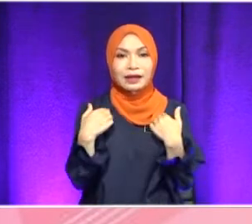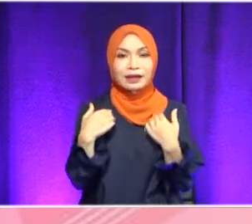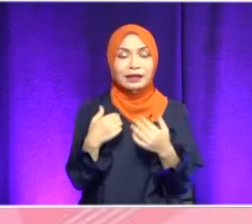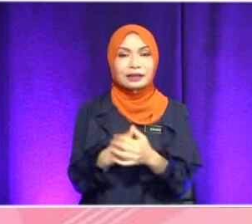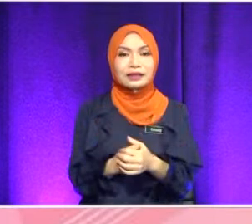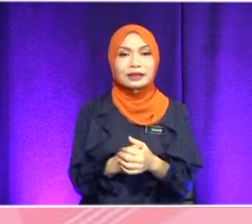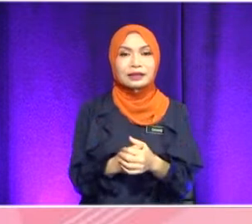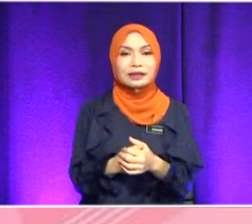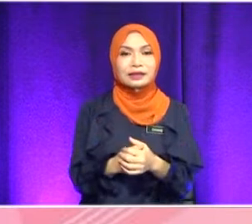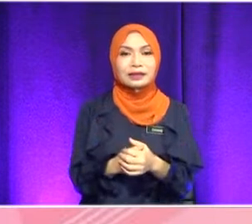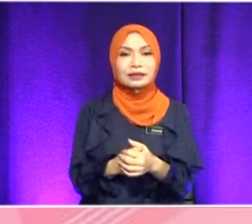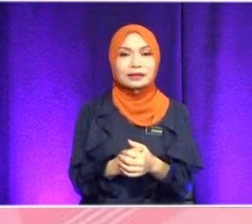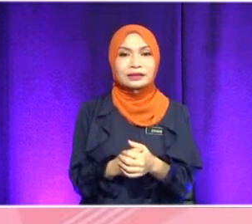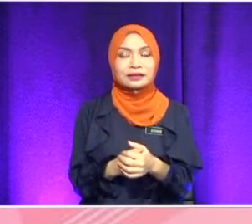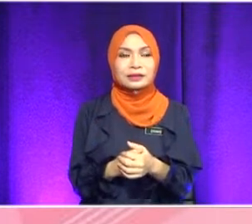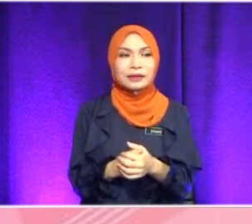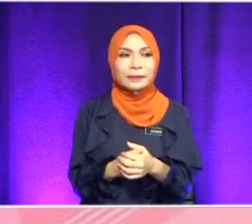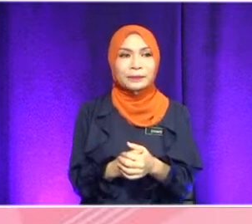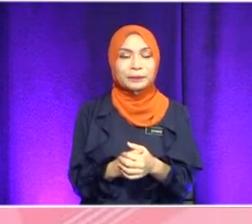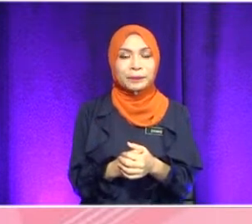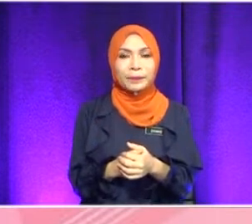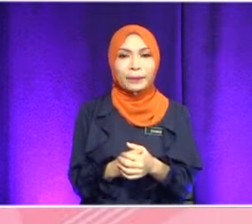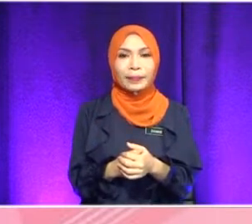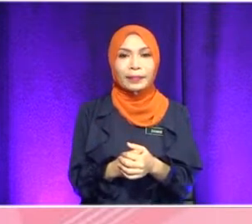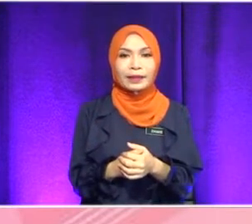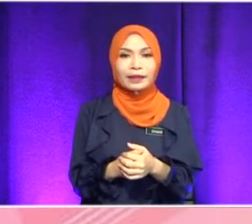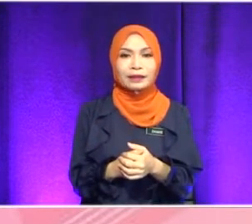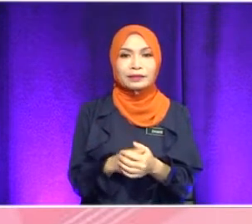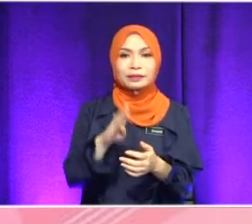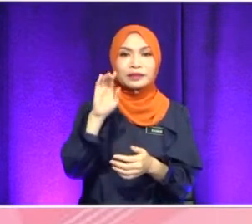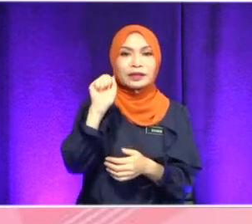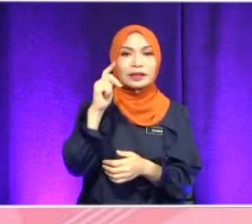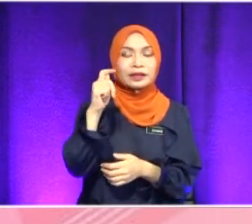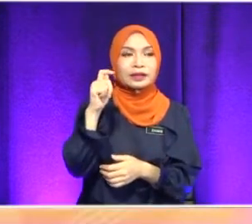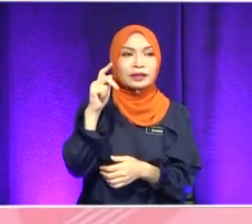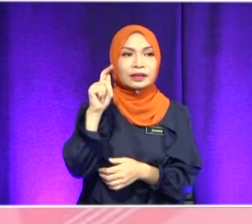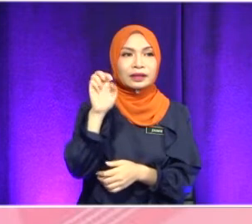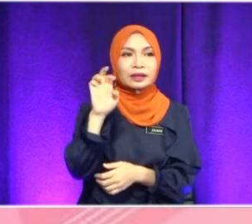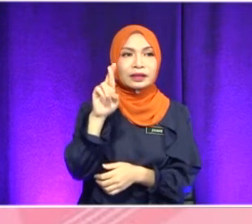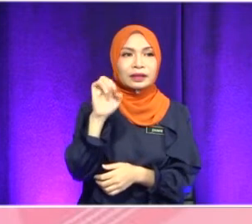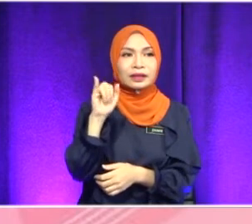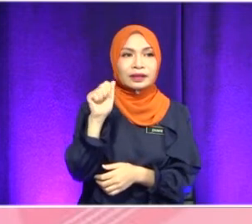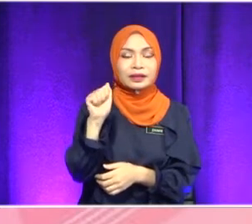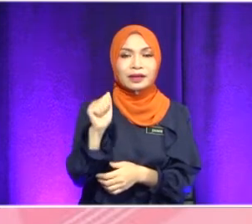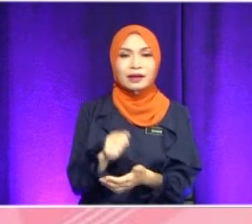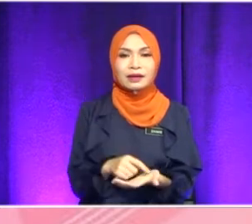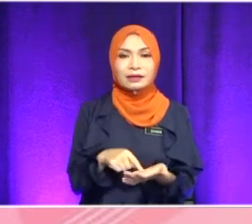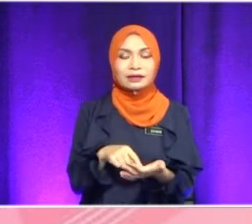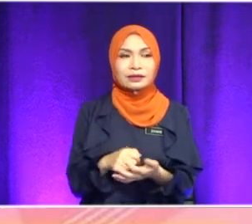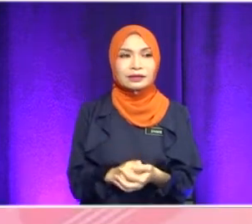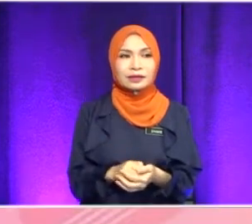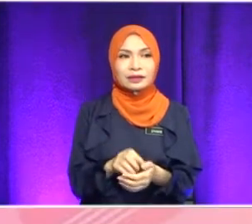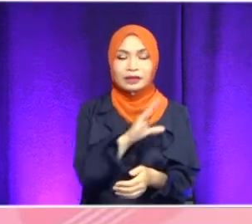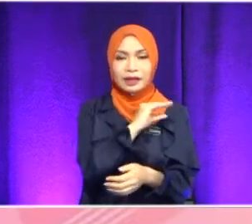kepada Ayo nitrat untuk diserap oleh pokok-pokok tadi oke dan yang keempat kita lihat dikasih ini Mitra